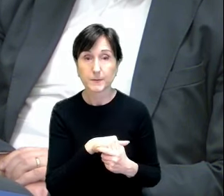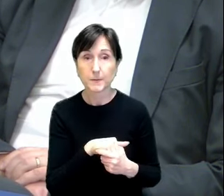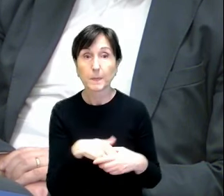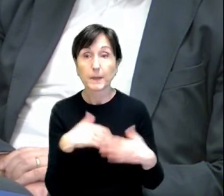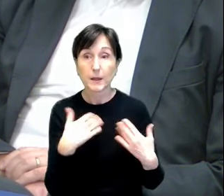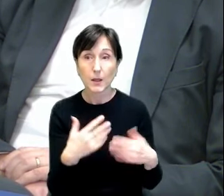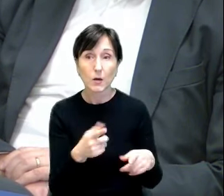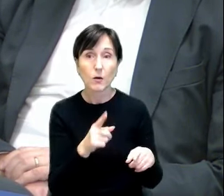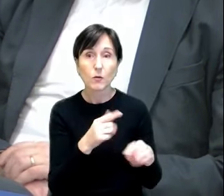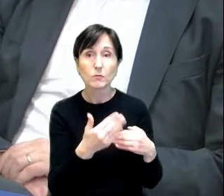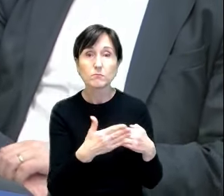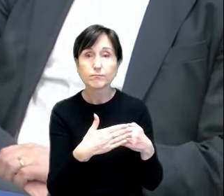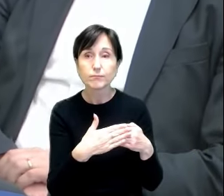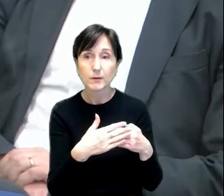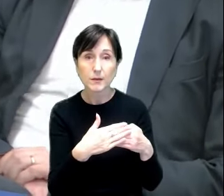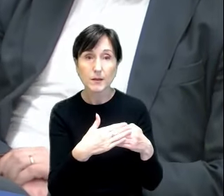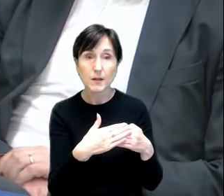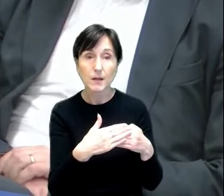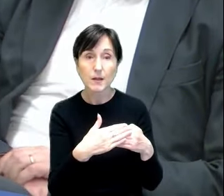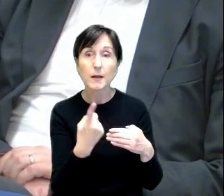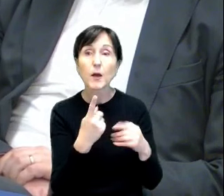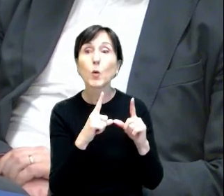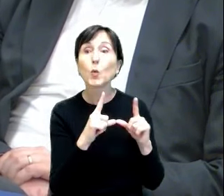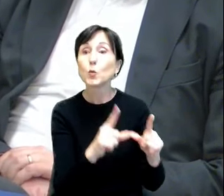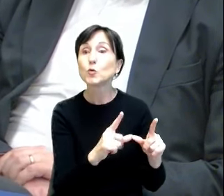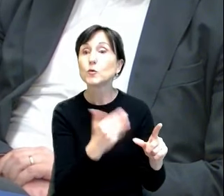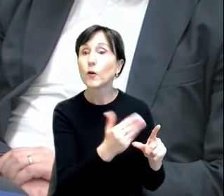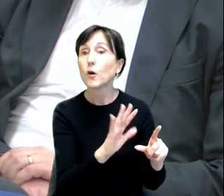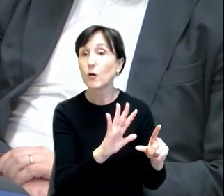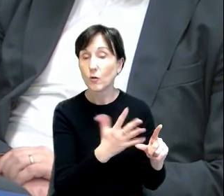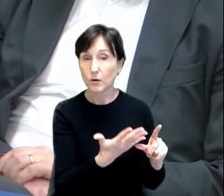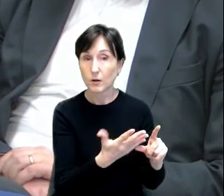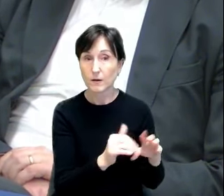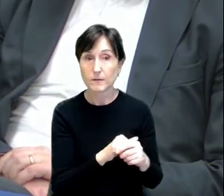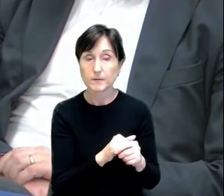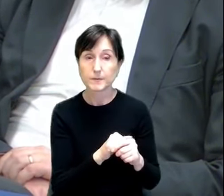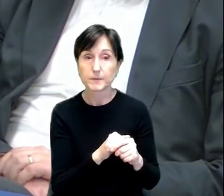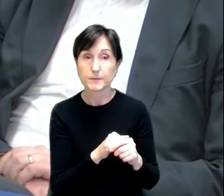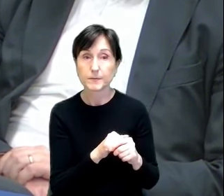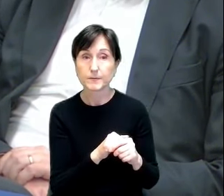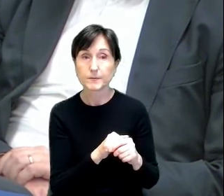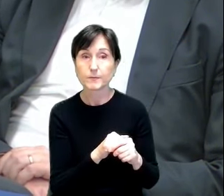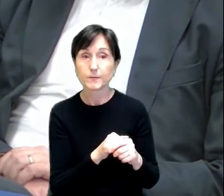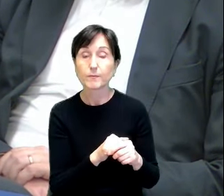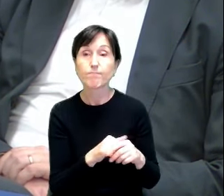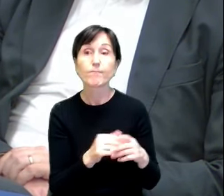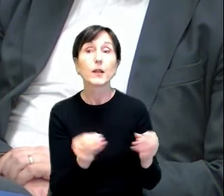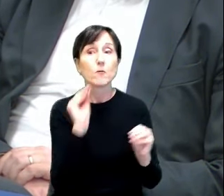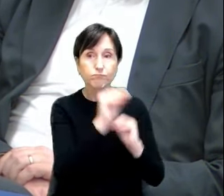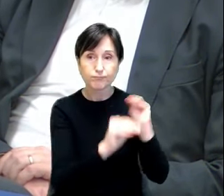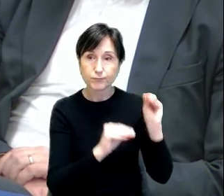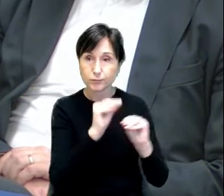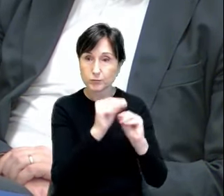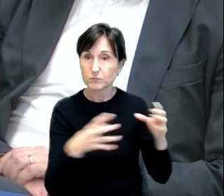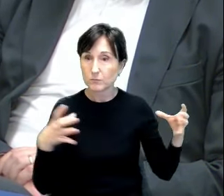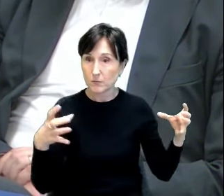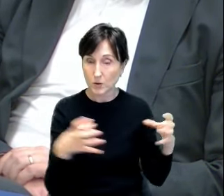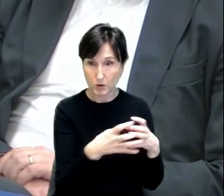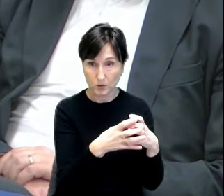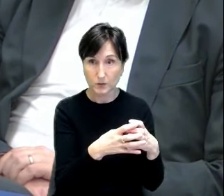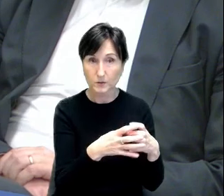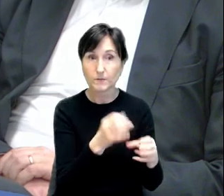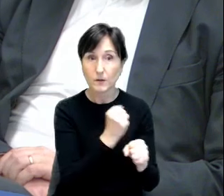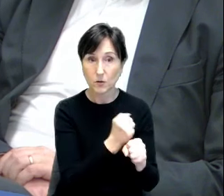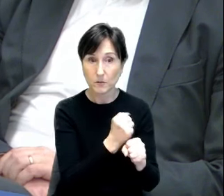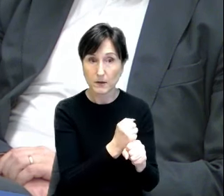laikotarpio tai yra pirmieji uždaviniai buvo iškelti kokie tai yra buvo uždavinys suformuoti komandą tą mes padarėm atrinkom